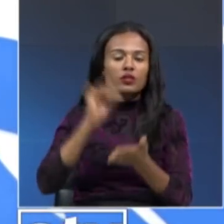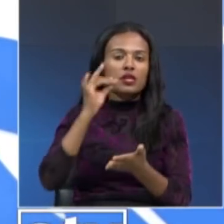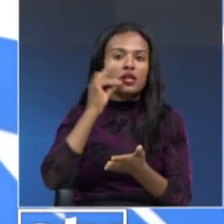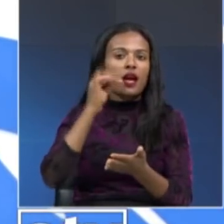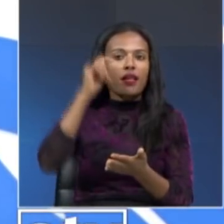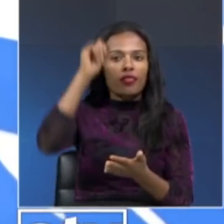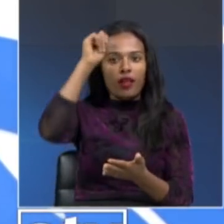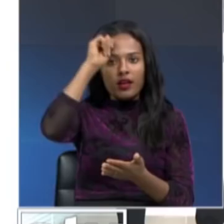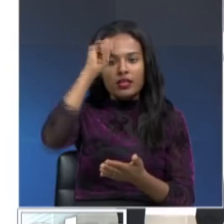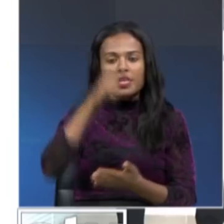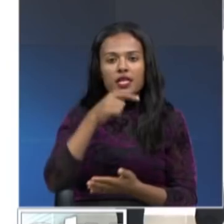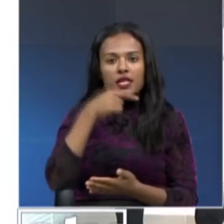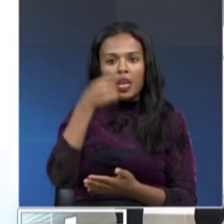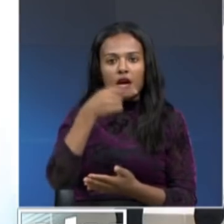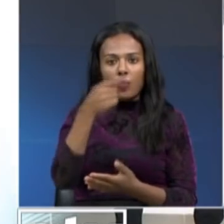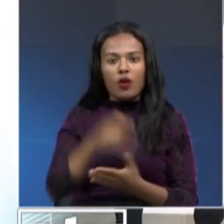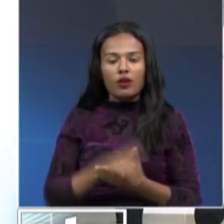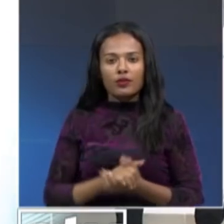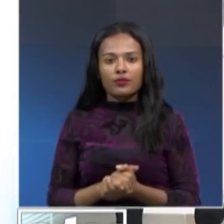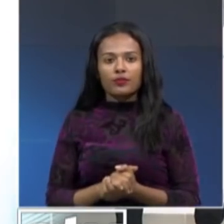ታደሰ ተናግረዋል።